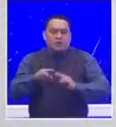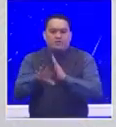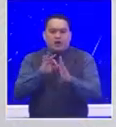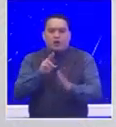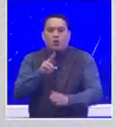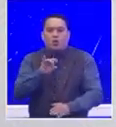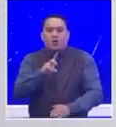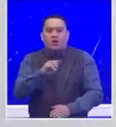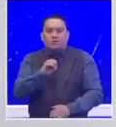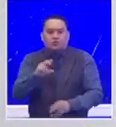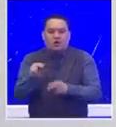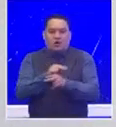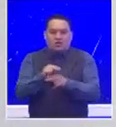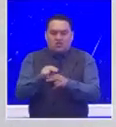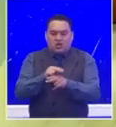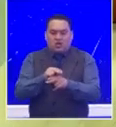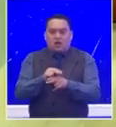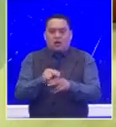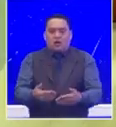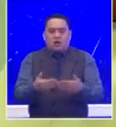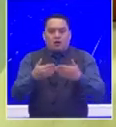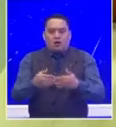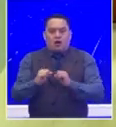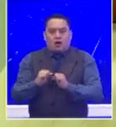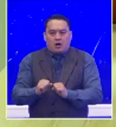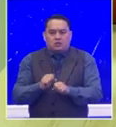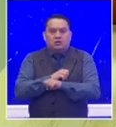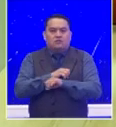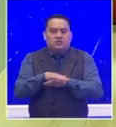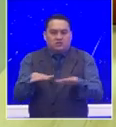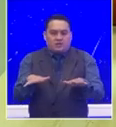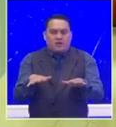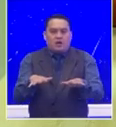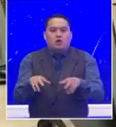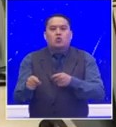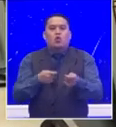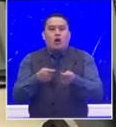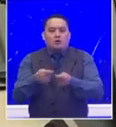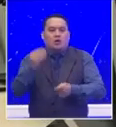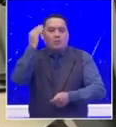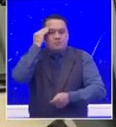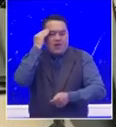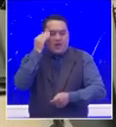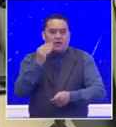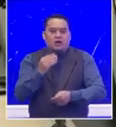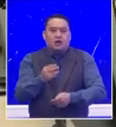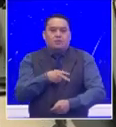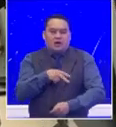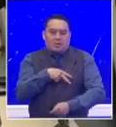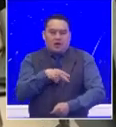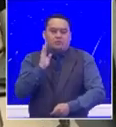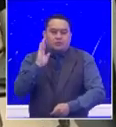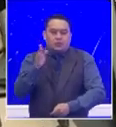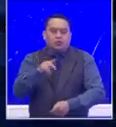выявлению коронавируса, лечению больных и предотвращению его дальнейшего распространения. Правительство примет меры по премированию данного